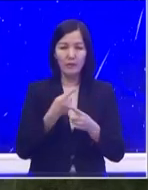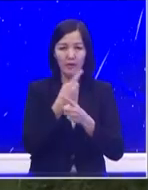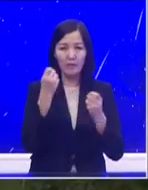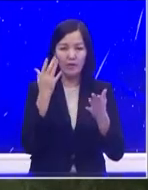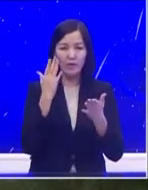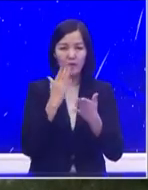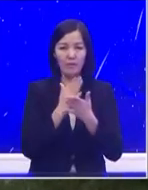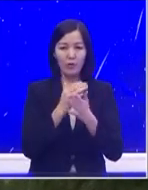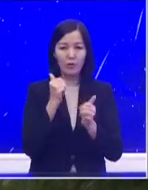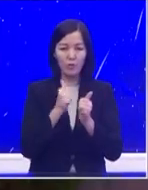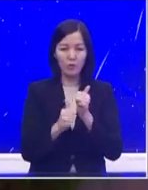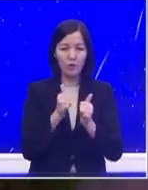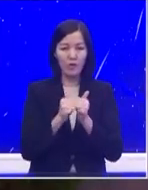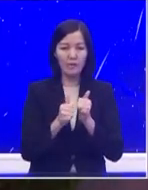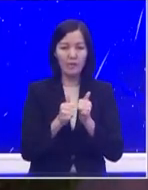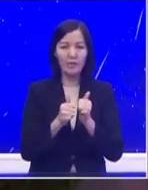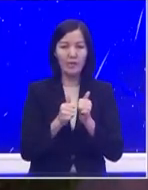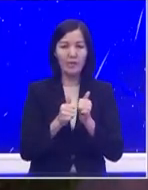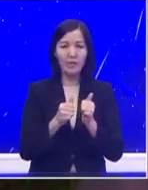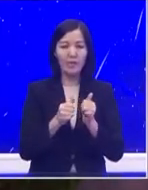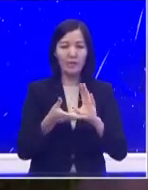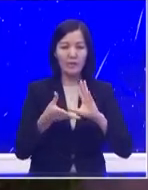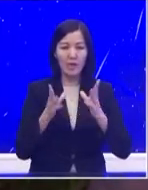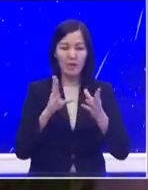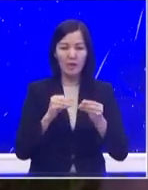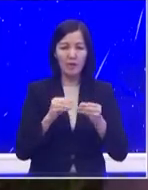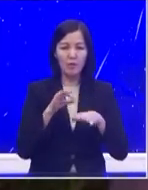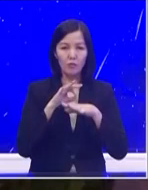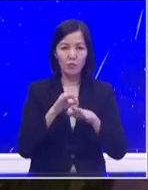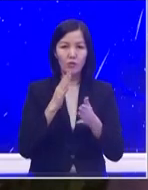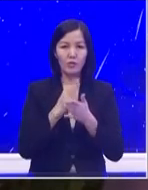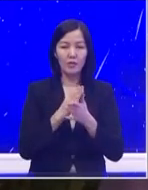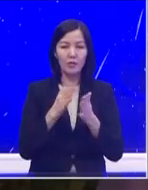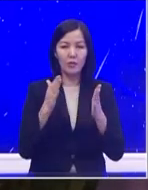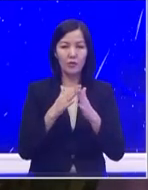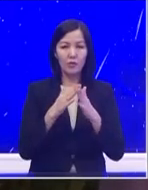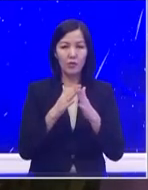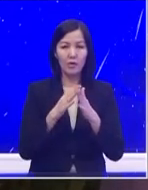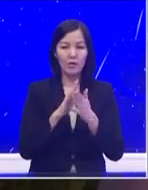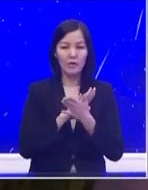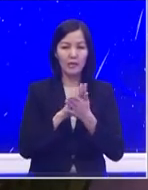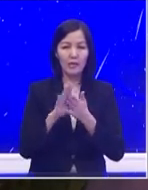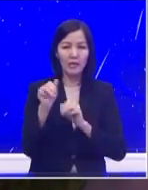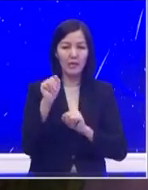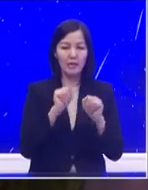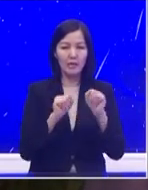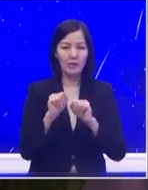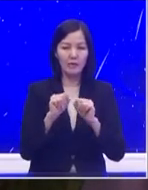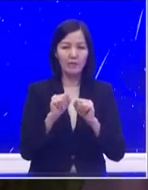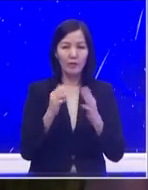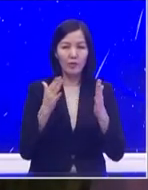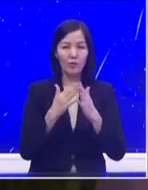отырады. Күнделікті әрқайсысымен талдау жүргізіледі. Әрқайсысын үйдегі санитарлық режим бойынша, үйдегі карантин болса,